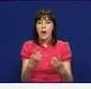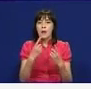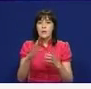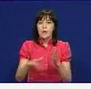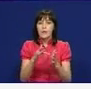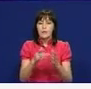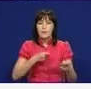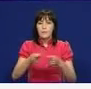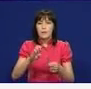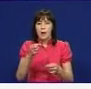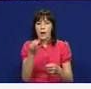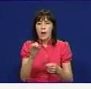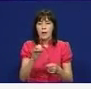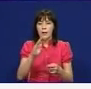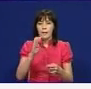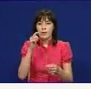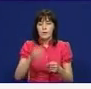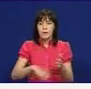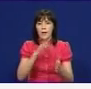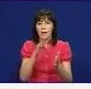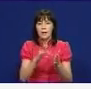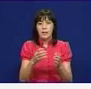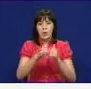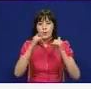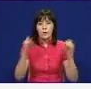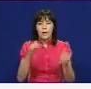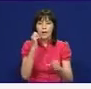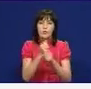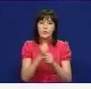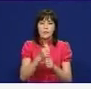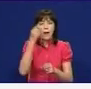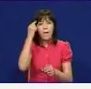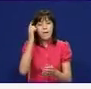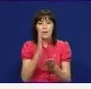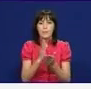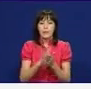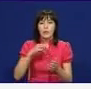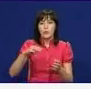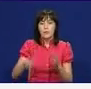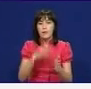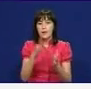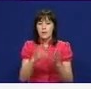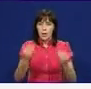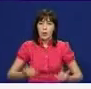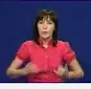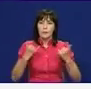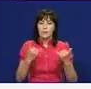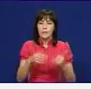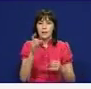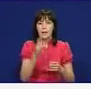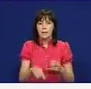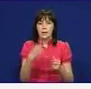басқарған Әли Әбдікерімұлының рухани астананың өсіп-өну жолында атқарған еңбегін ескере келе Түркістан қаласының құрметті азаматы атағын